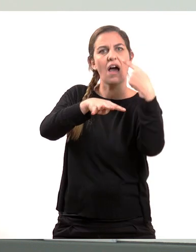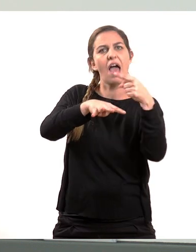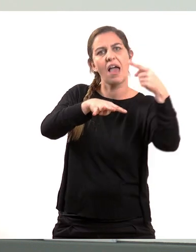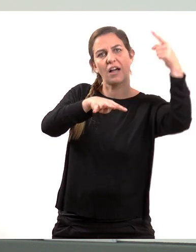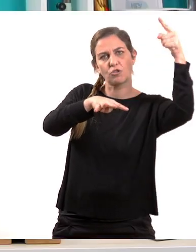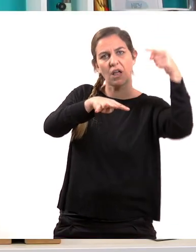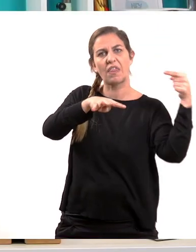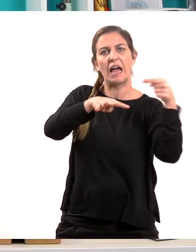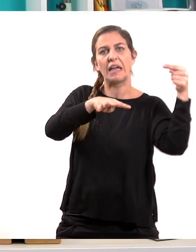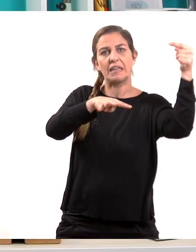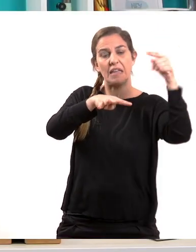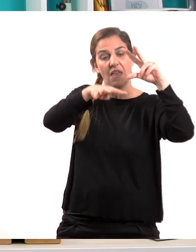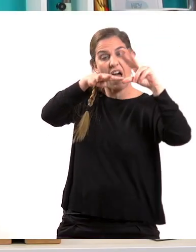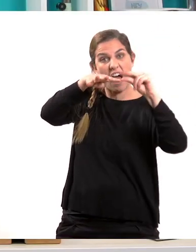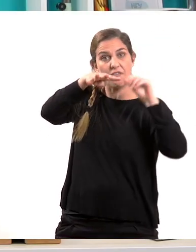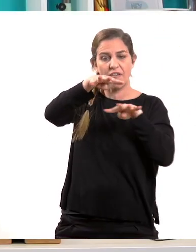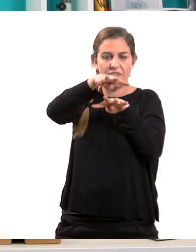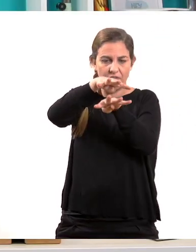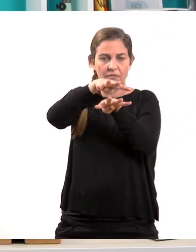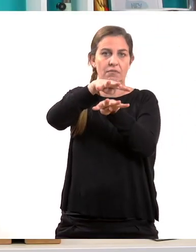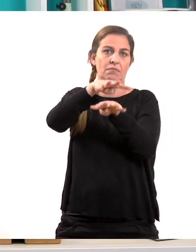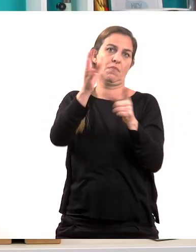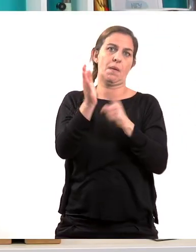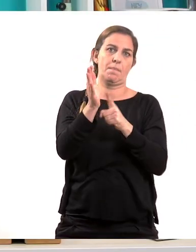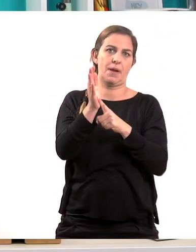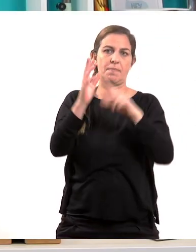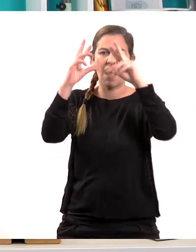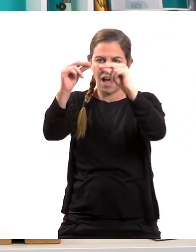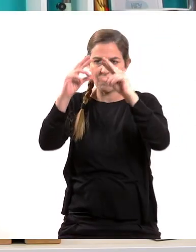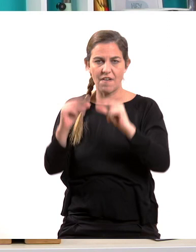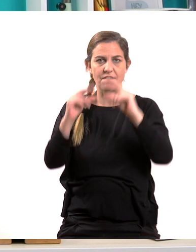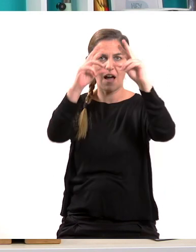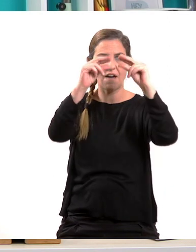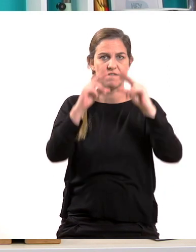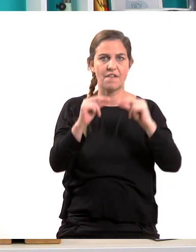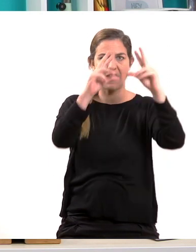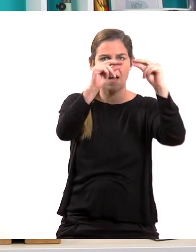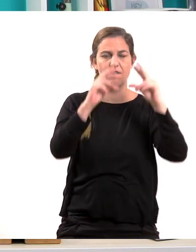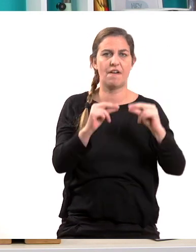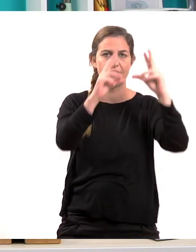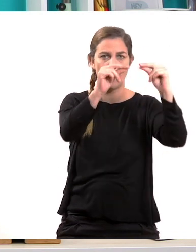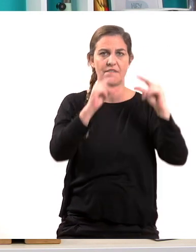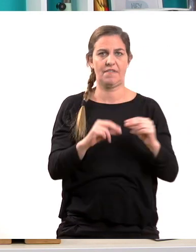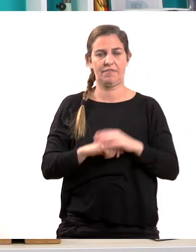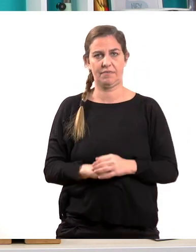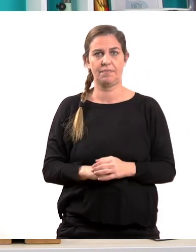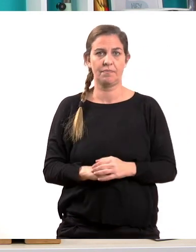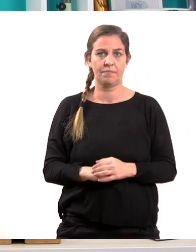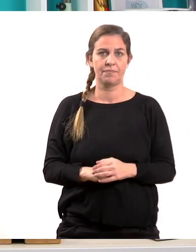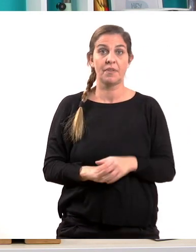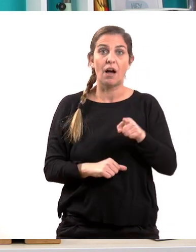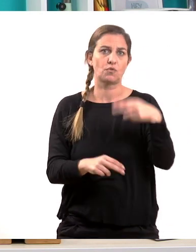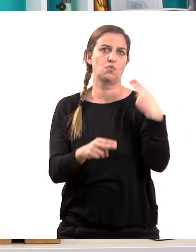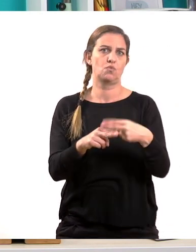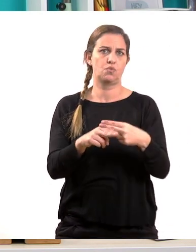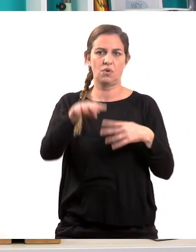πάει σε εκατοντάδες. Ότι ο κάθε αριθμός μπαίνει ακριβώς στη σειρά του, στην αξία που έχει. Μονάδες κάτω από μονάδες, δεκάδες